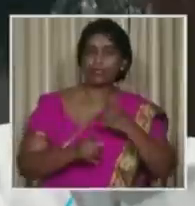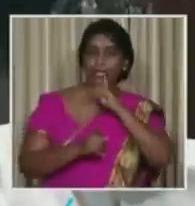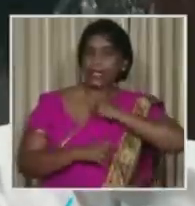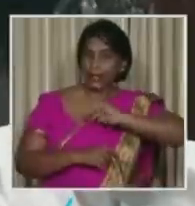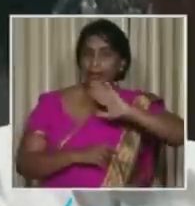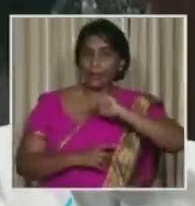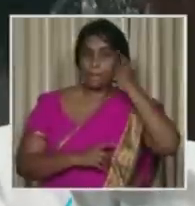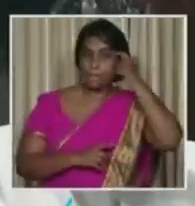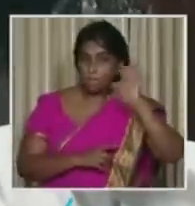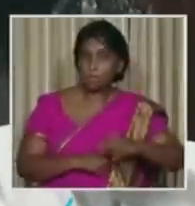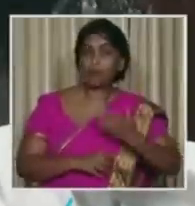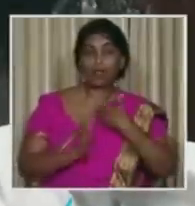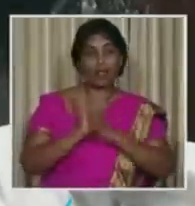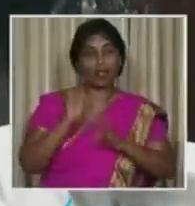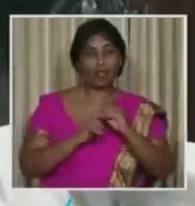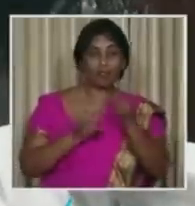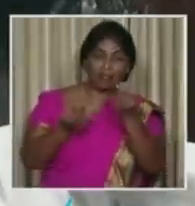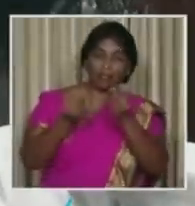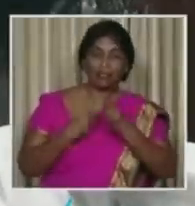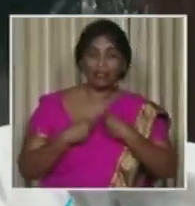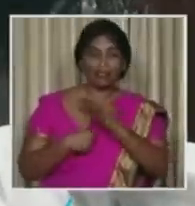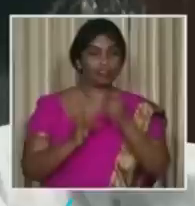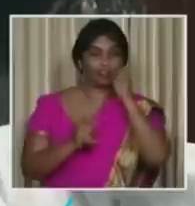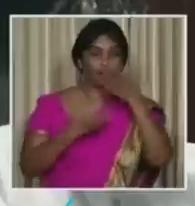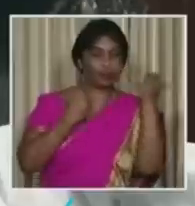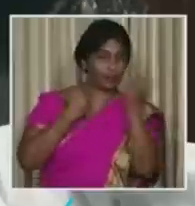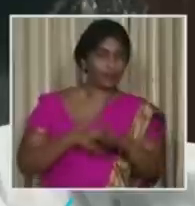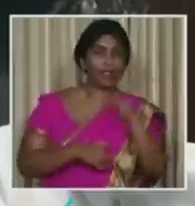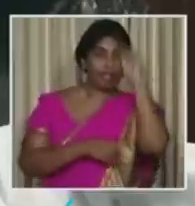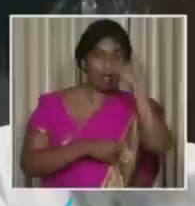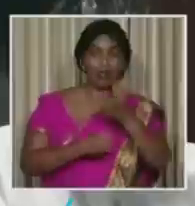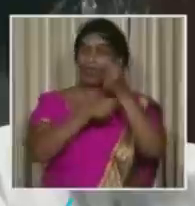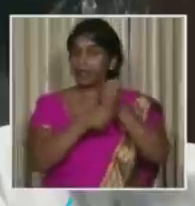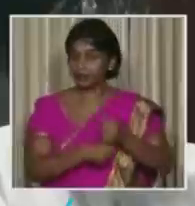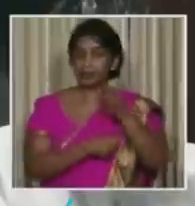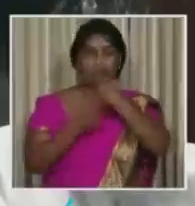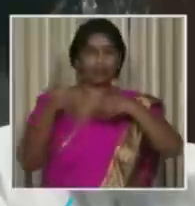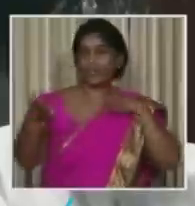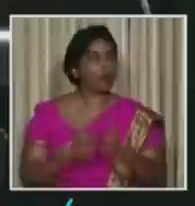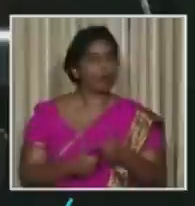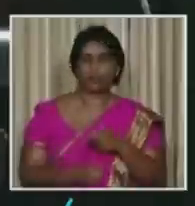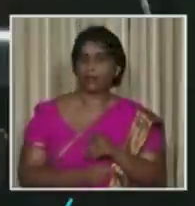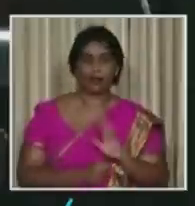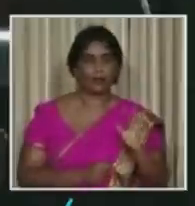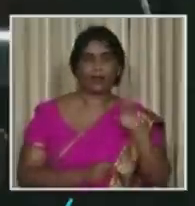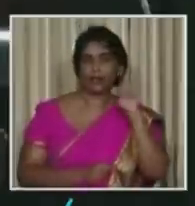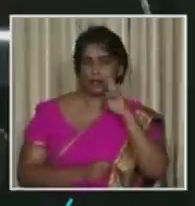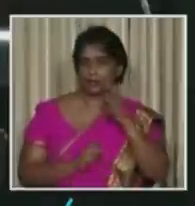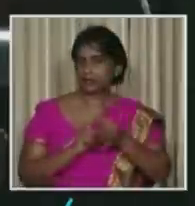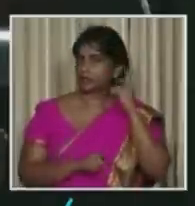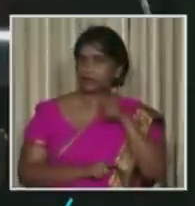මෙයා බලාපොරොත්තු වෙනවා ඇති අපිට ඇමතිකම් කටු දීලි වල මේ වගේ සූප්පු කරගෙන ඉඳී කියලා. අලියාගේ නැට්ට එල්ලුනේ උන් එක්ක අපි එකතු වෙන්නේ නැහැ. රනිල්